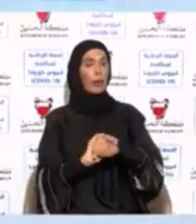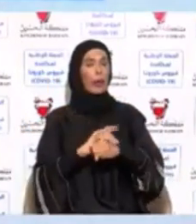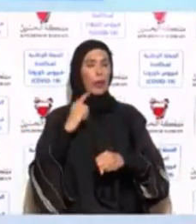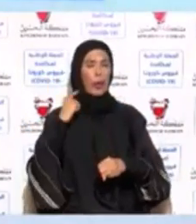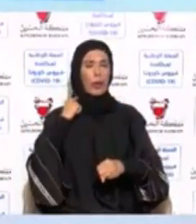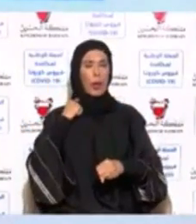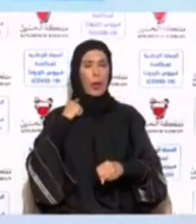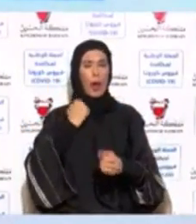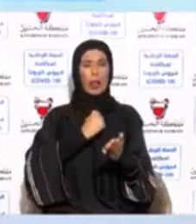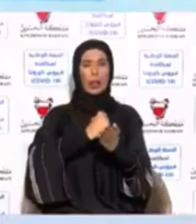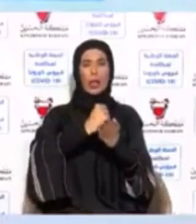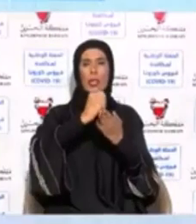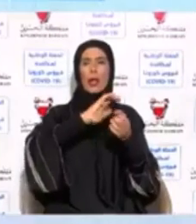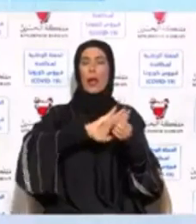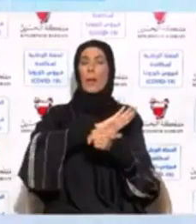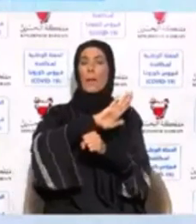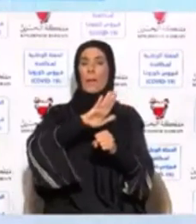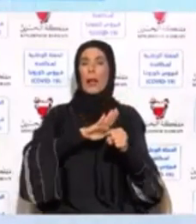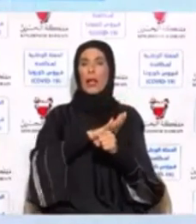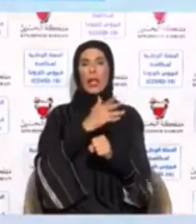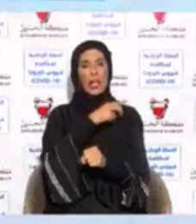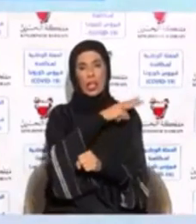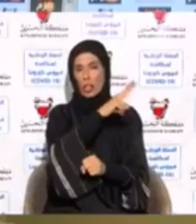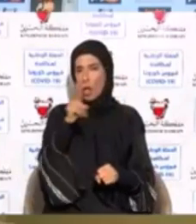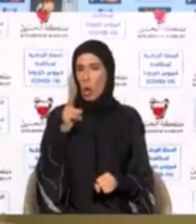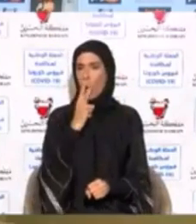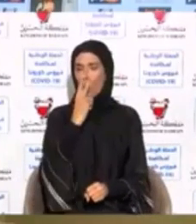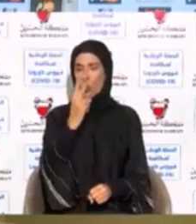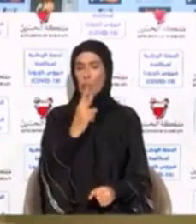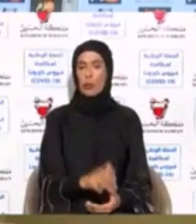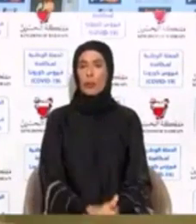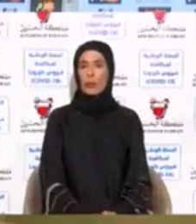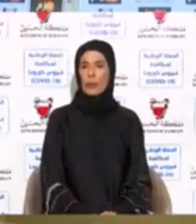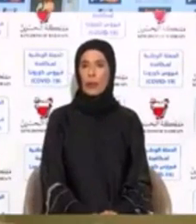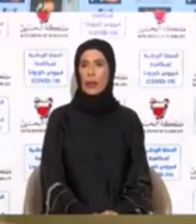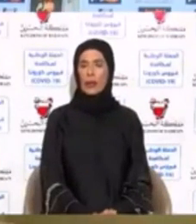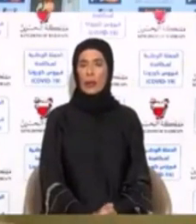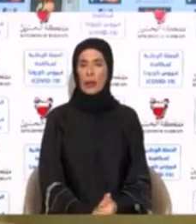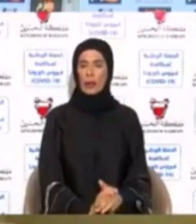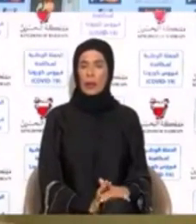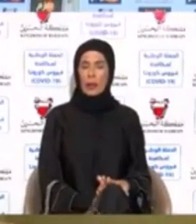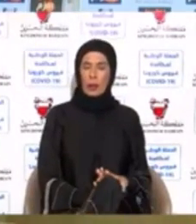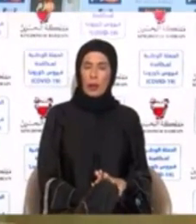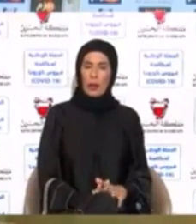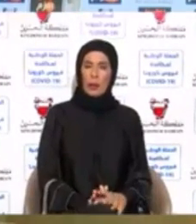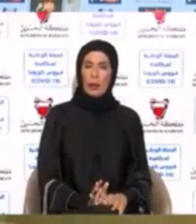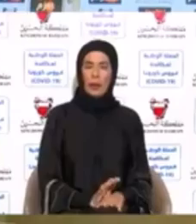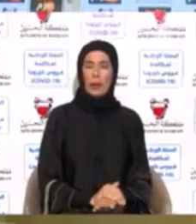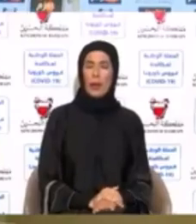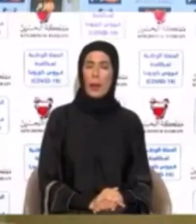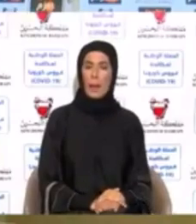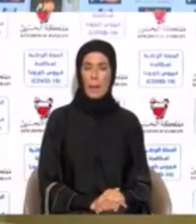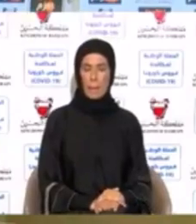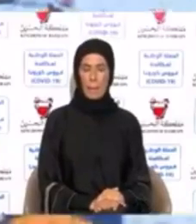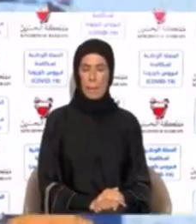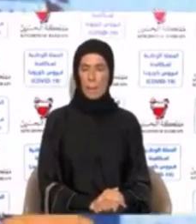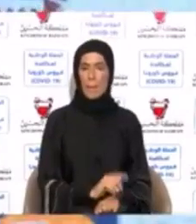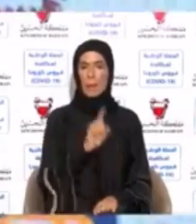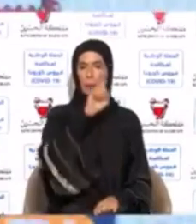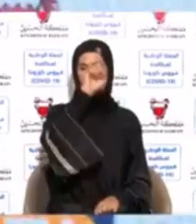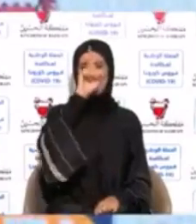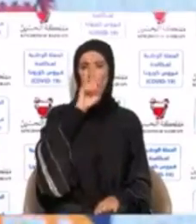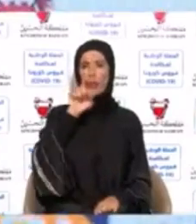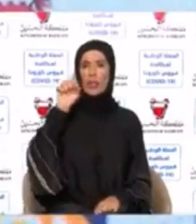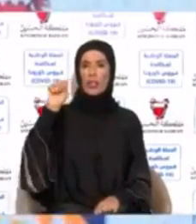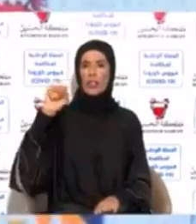عنواننا للتصدي لهذا الفيروس بشهادة الحمد لله الجميع. نعم. سؤال من الصحفية تمام بوصافي جريدة الأيام،